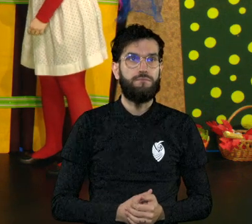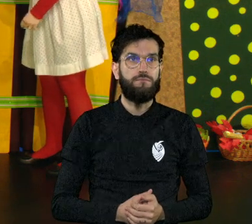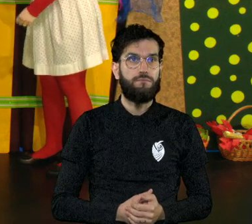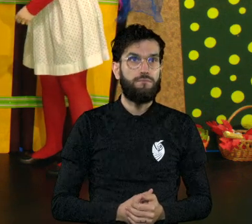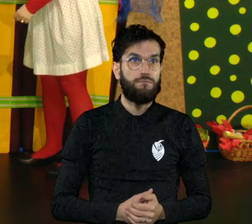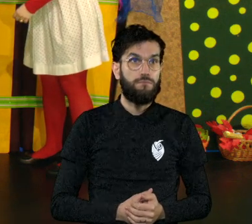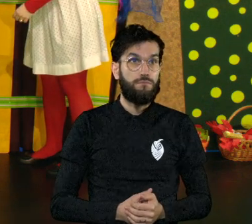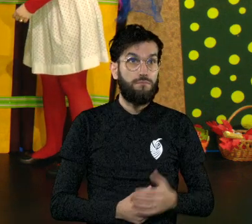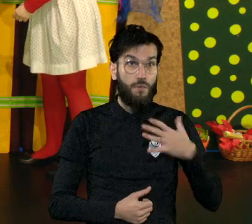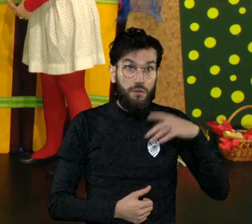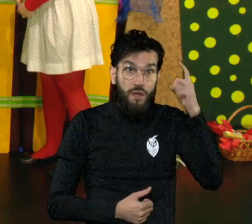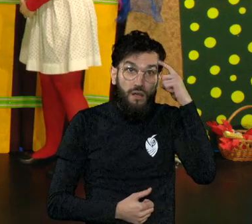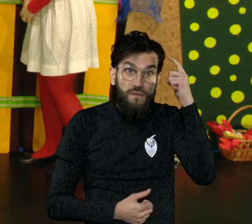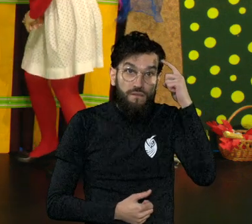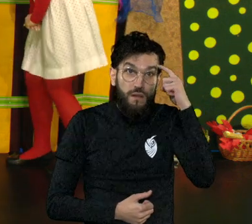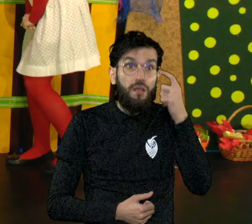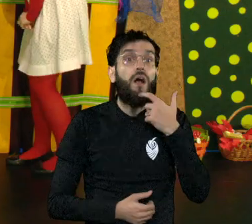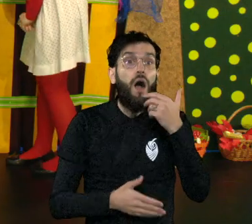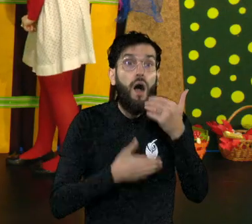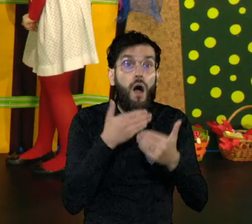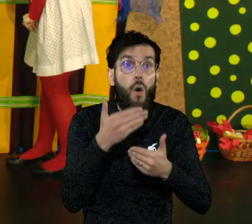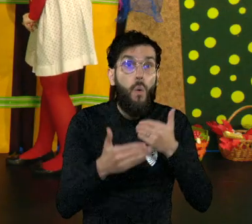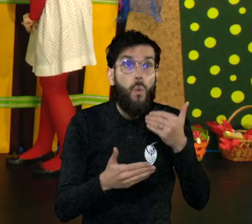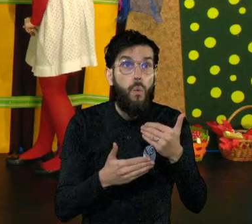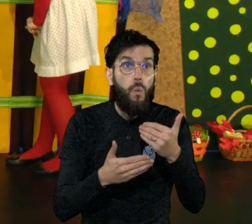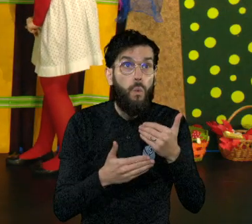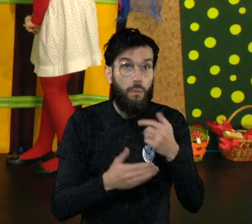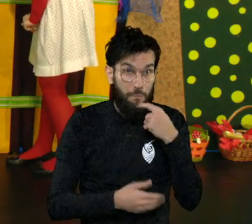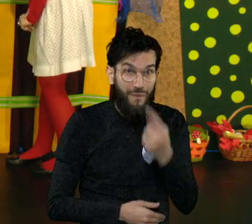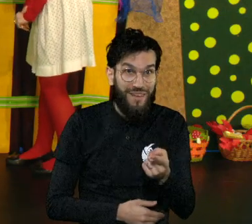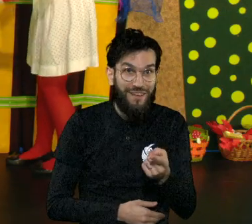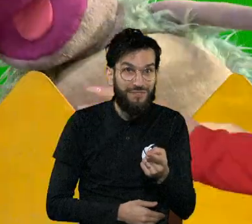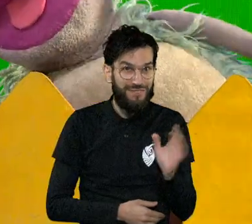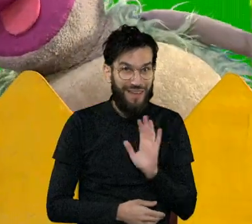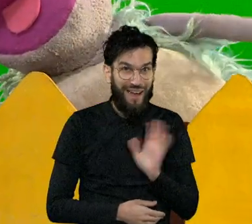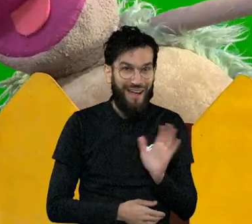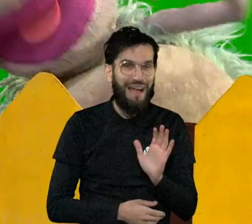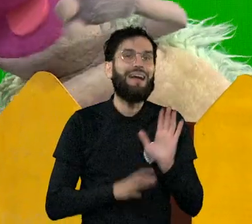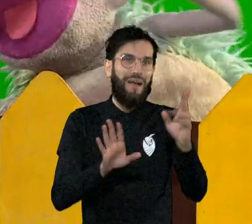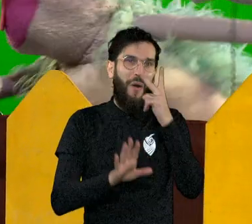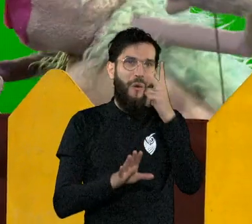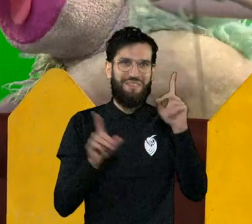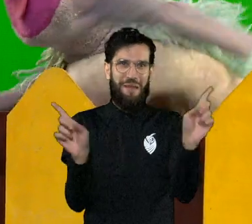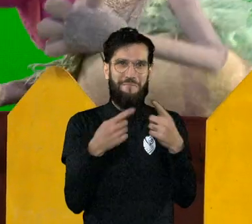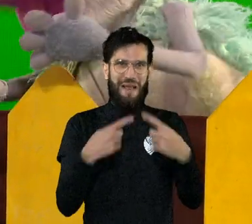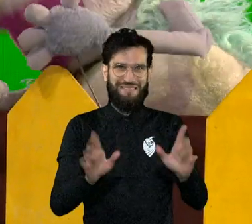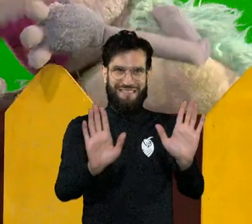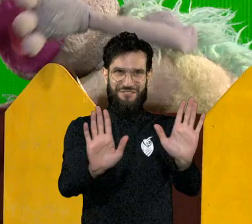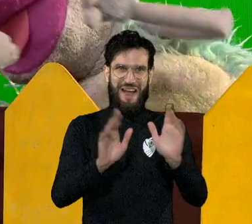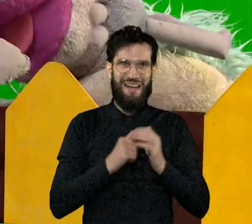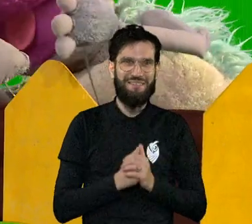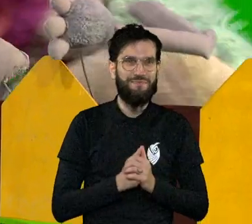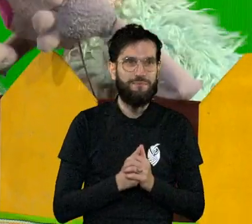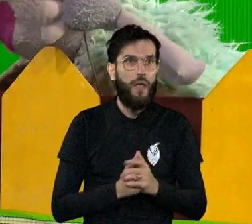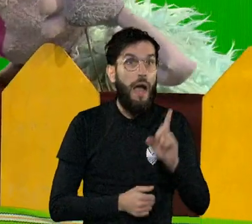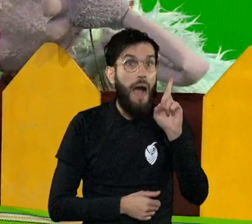Nechcete vedieť, ako to skončilo? Miau. Tak keď nám prezradíš? A to vám nepoviem. Uvidíte ale v pesničke.